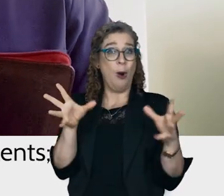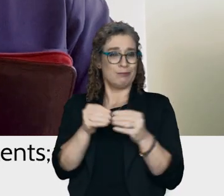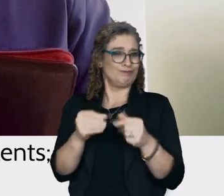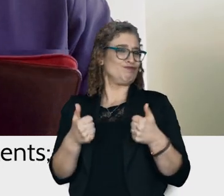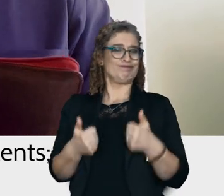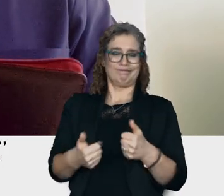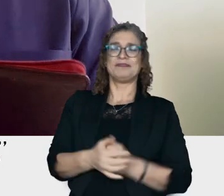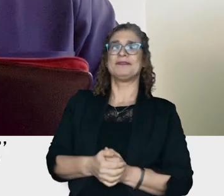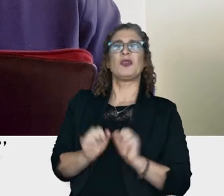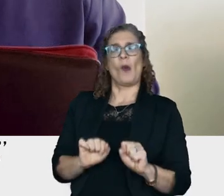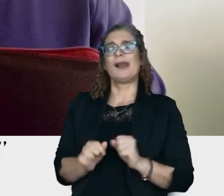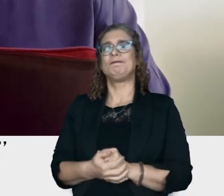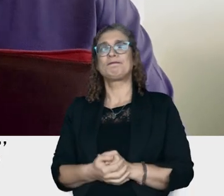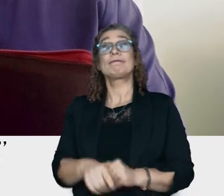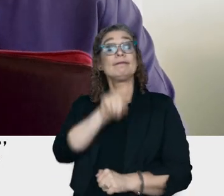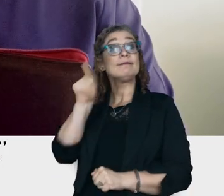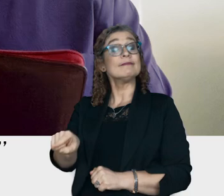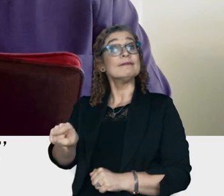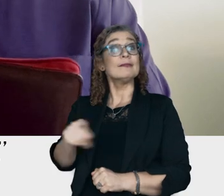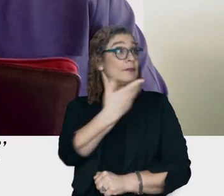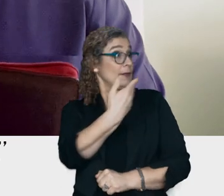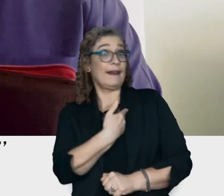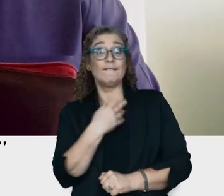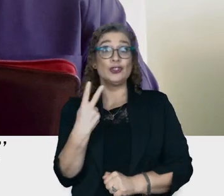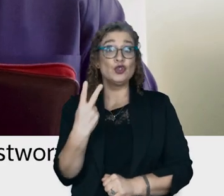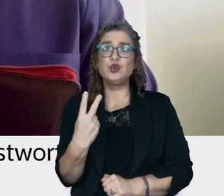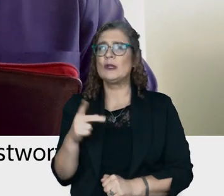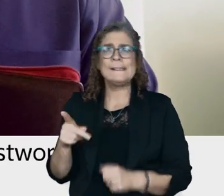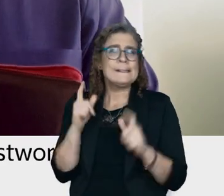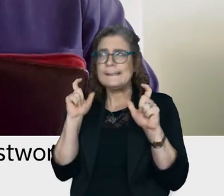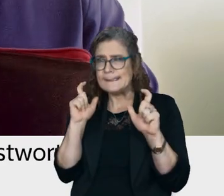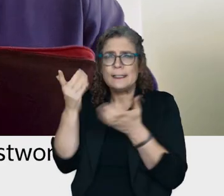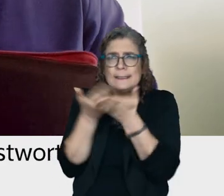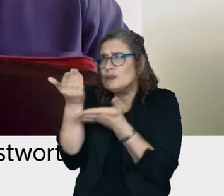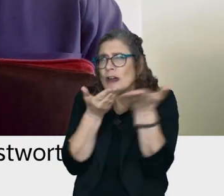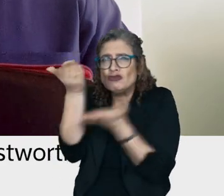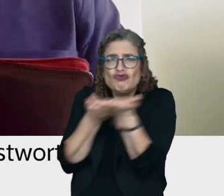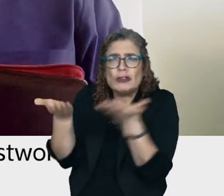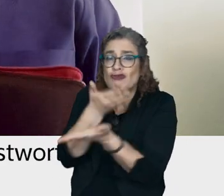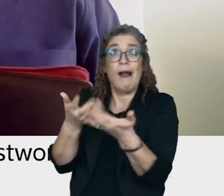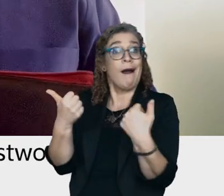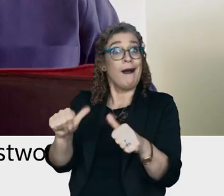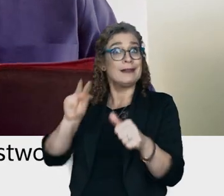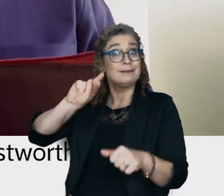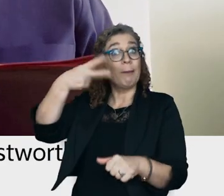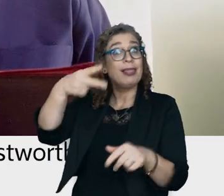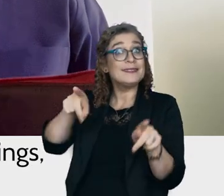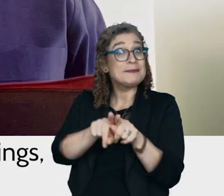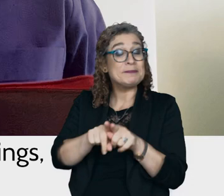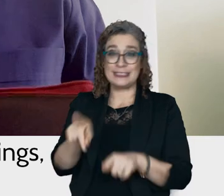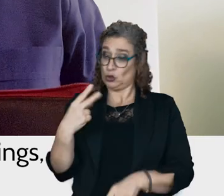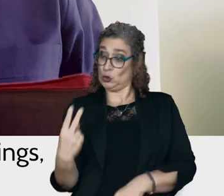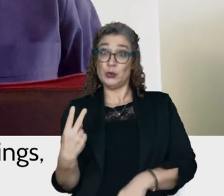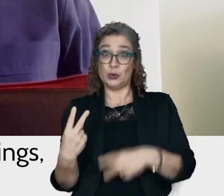وزنات سلمتني هو ذا خمس وزنات أخرى ربحتها فوقها فقال له سيده نعما أيها العبد الصالح